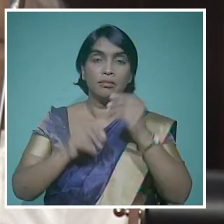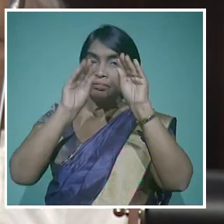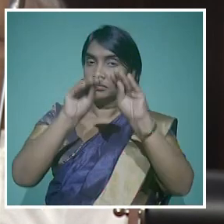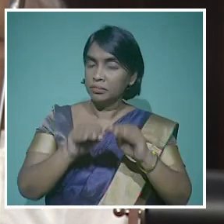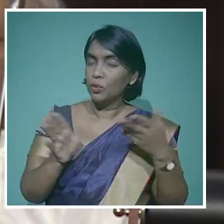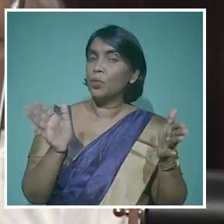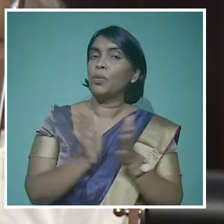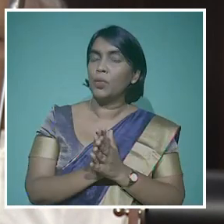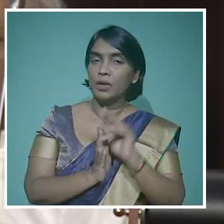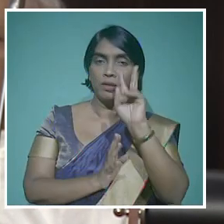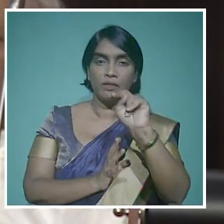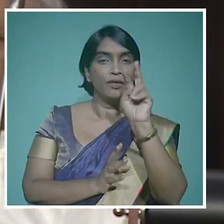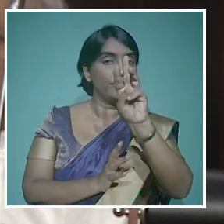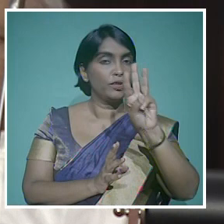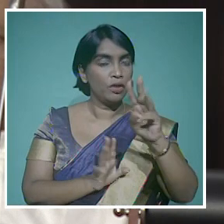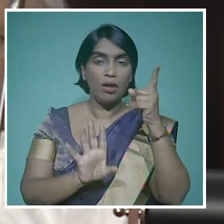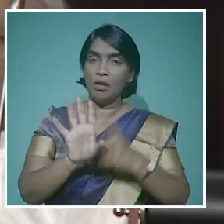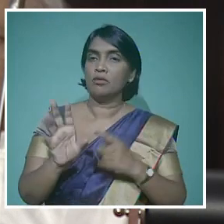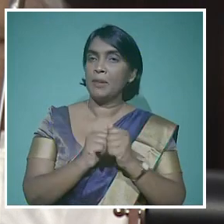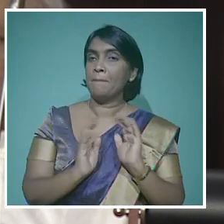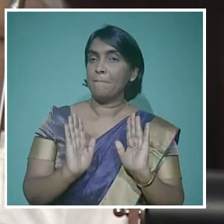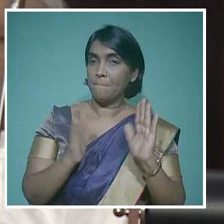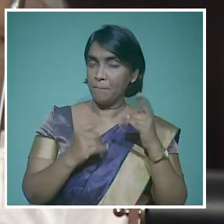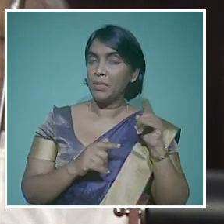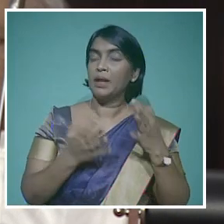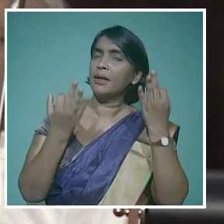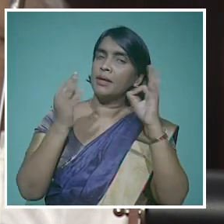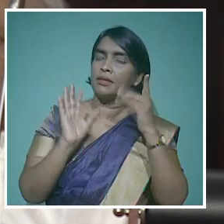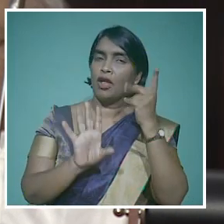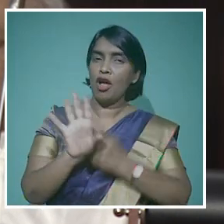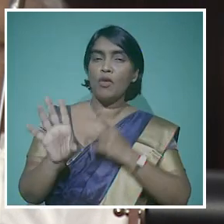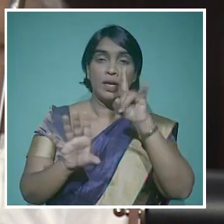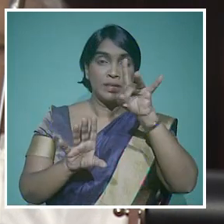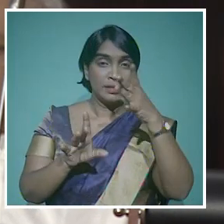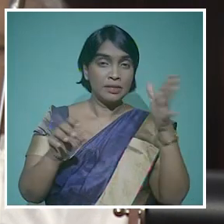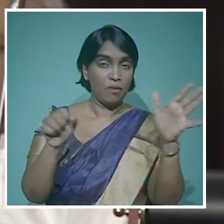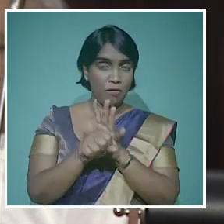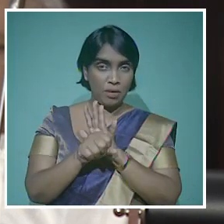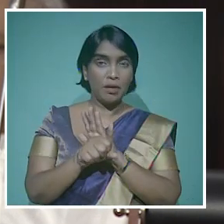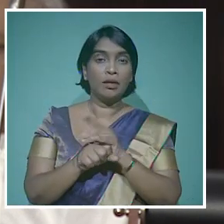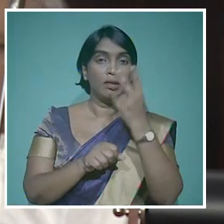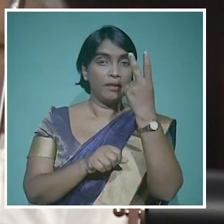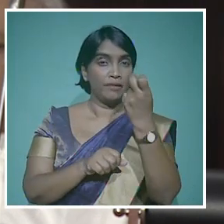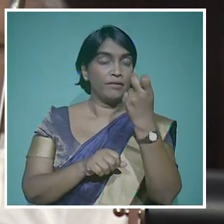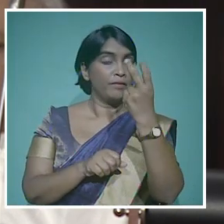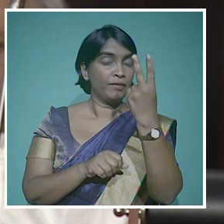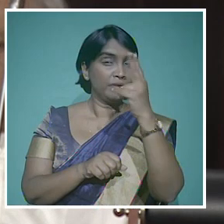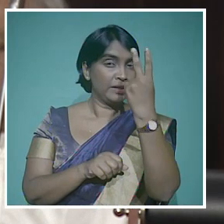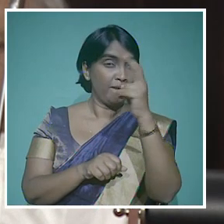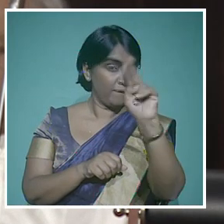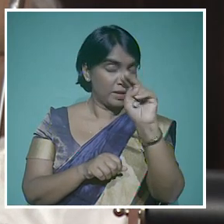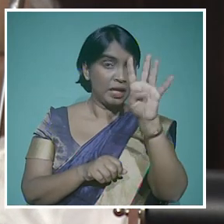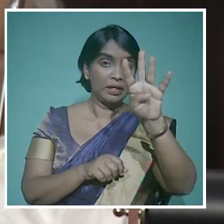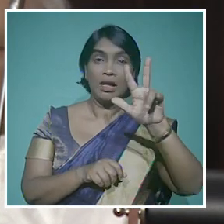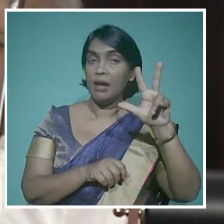සමග 2023 වසරේ අපි ආරම්භ කරනවා. නිදහසින් වසර 100ක් පිරෙන 2048 හත